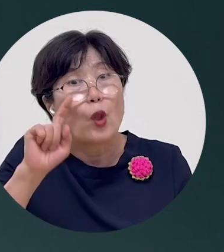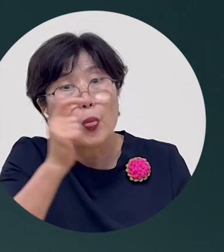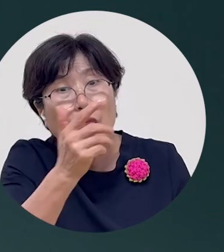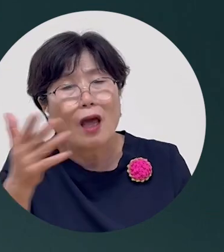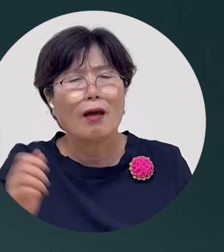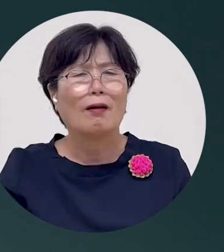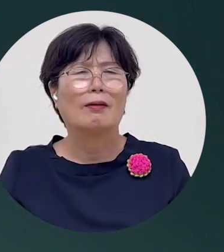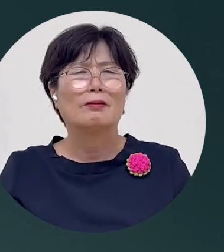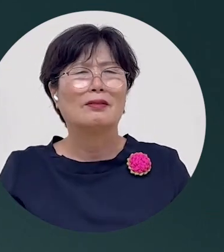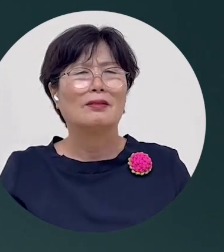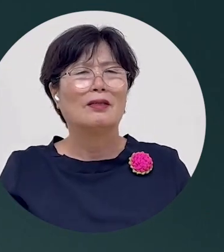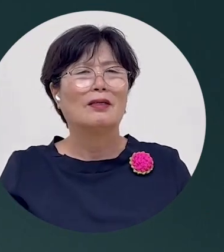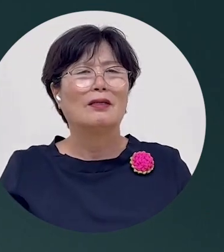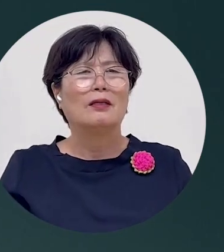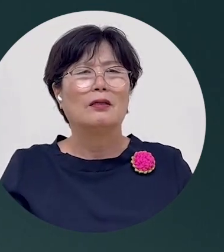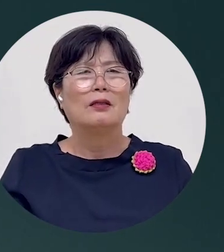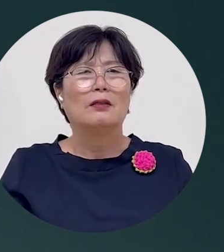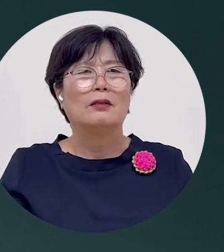것 같습니까?